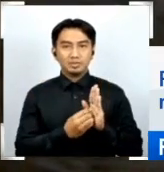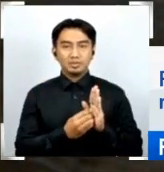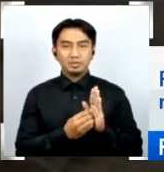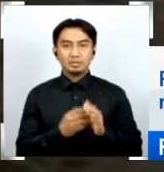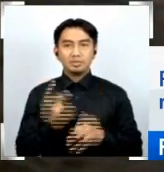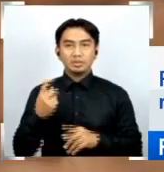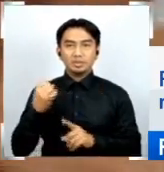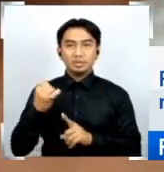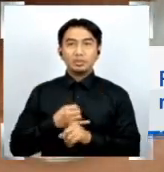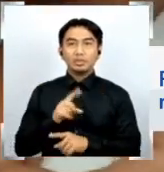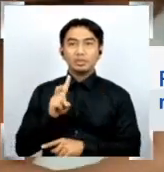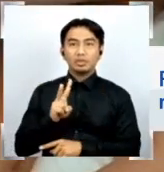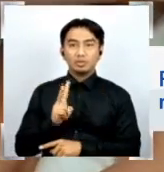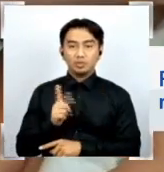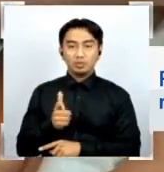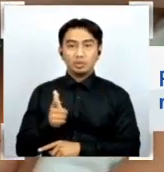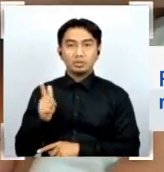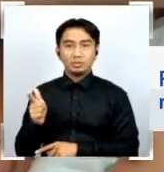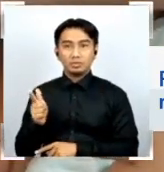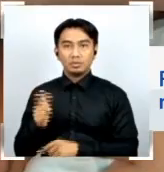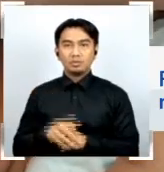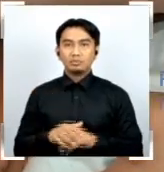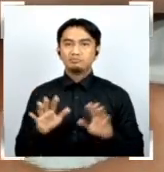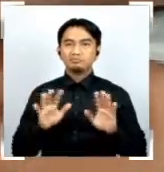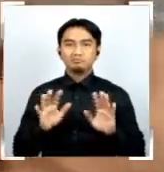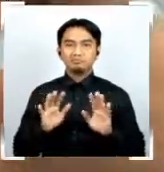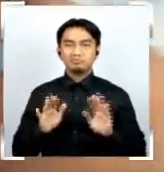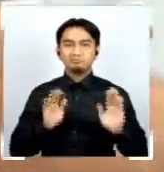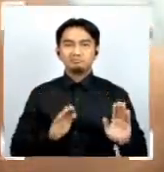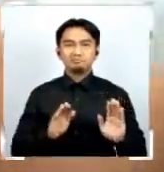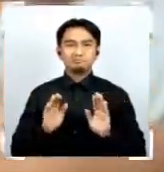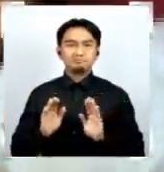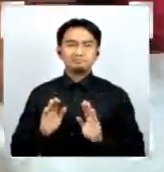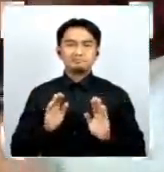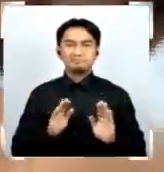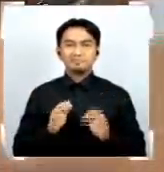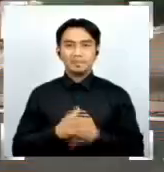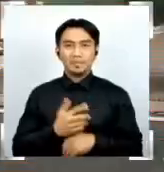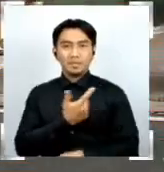Paalala ng DOH, huwag magpakampante at pabakunahan ang mga bata.